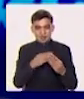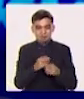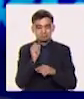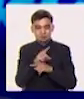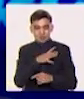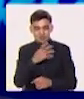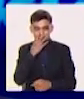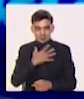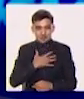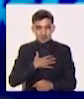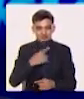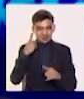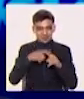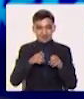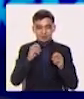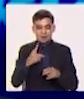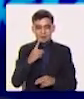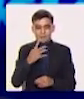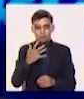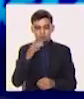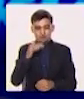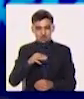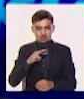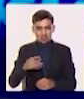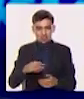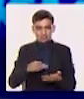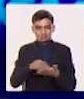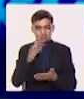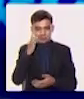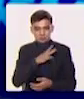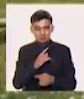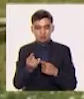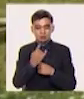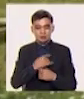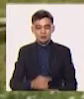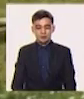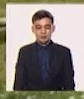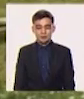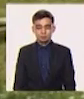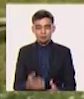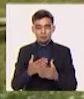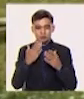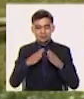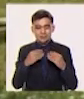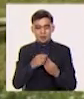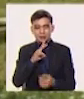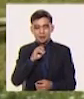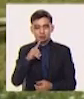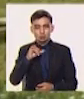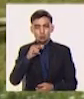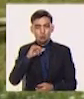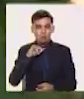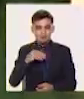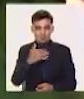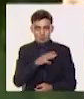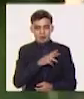концентратор почти 500 000 тенге. Нина Шапо с подробностями. В большой семье Назгульши Ахметовой о